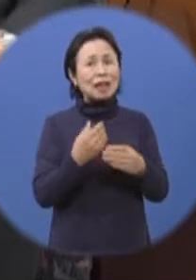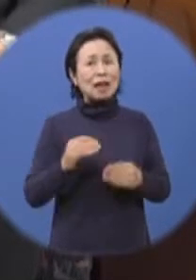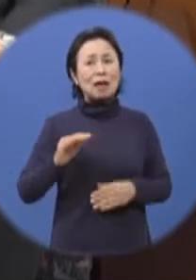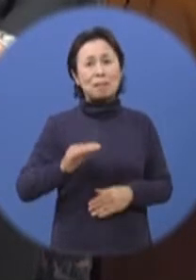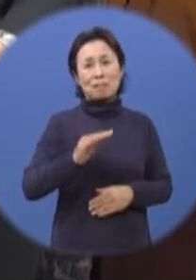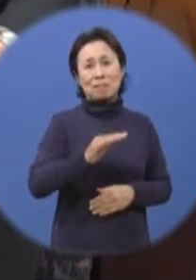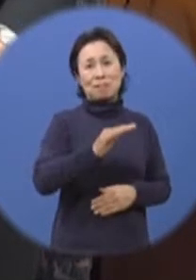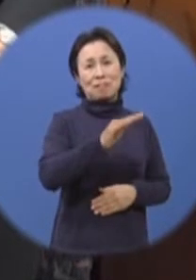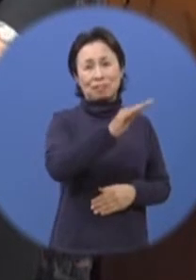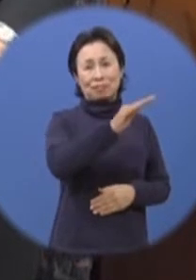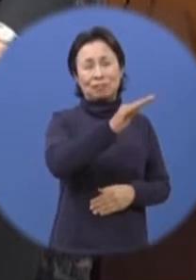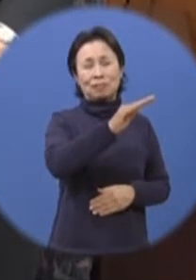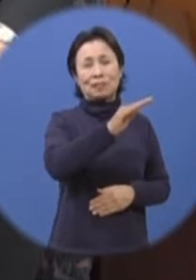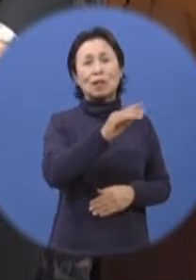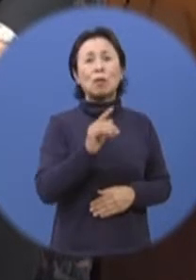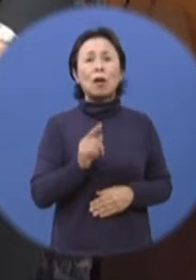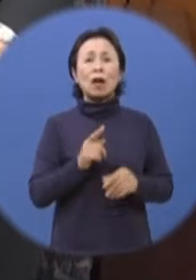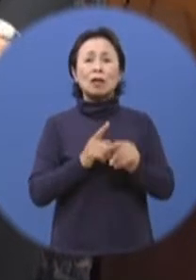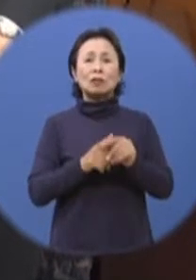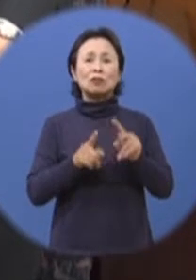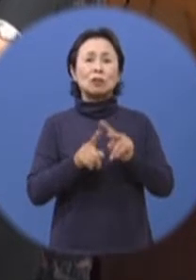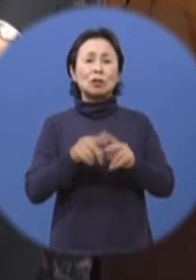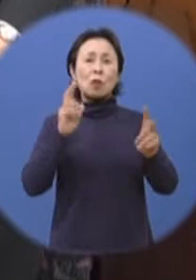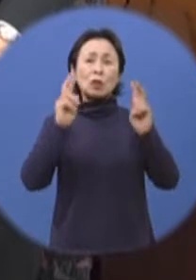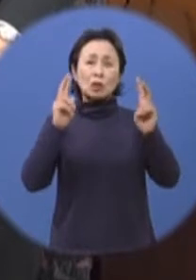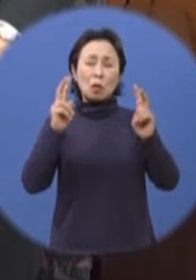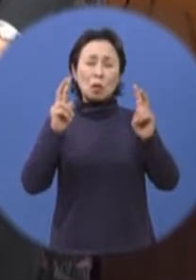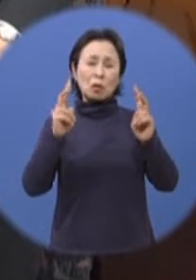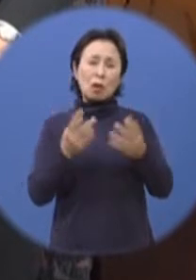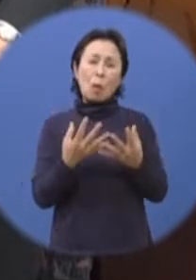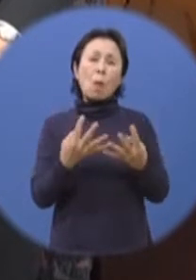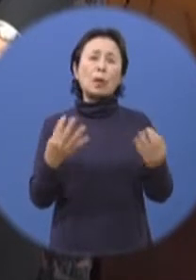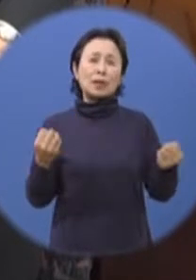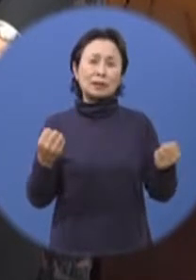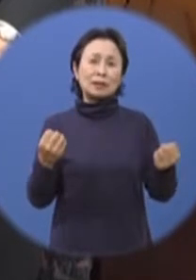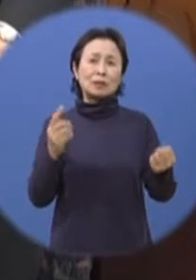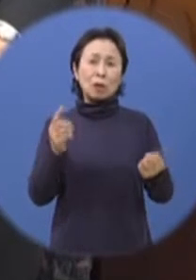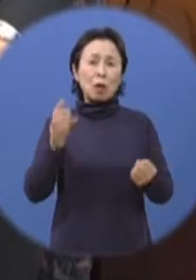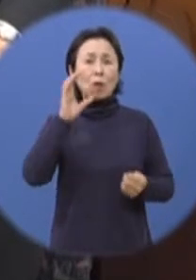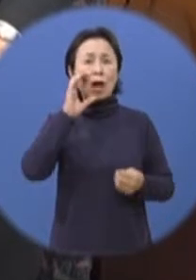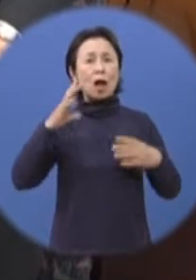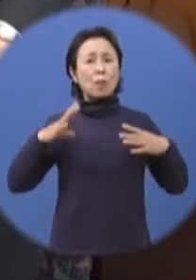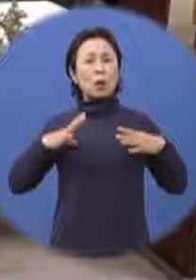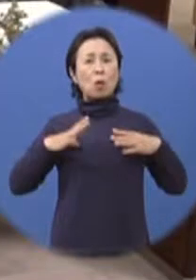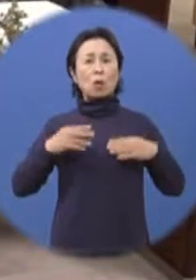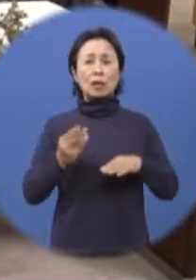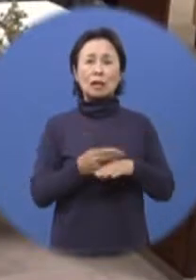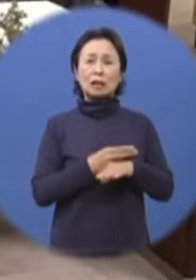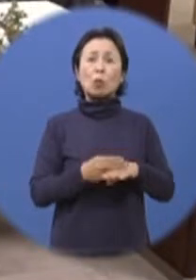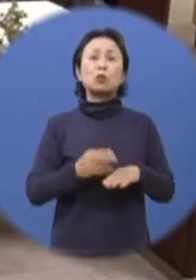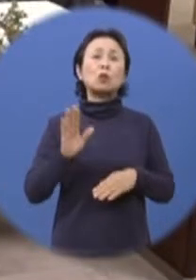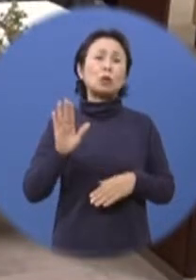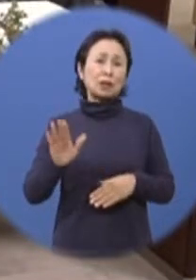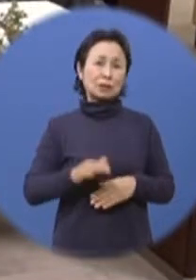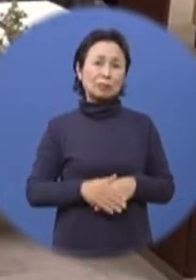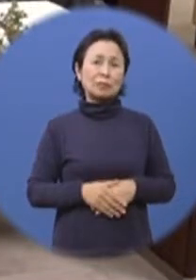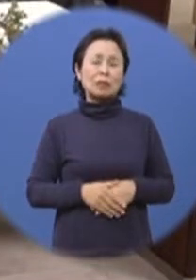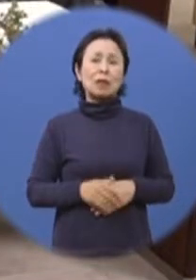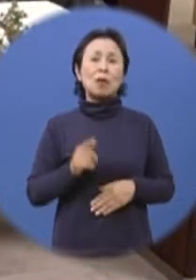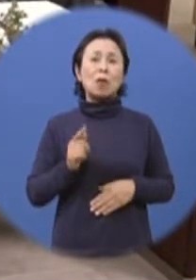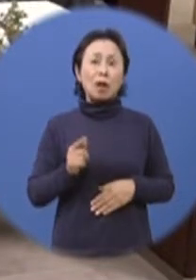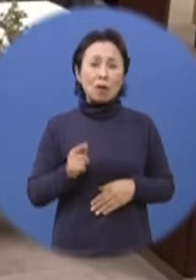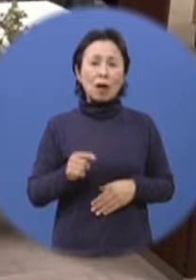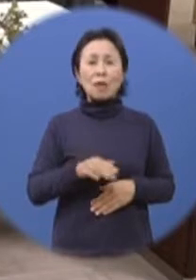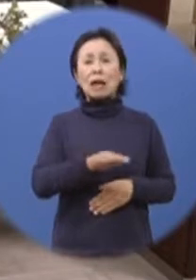発展していくとこれが中小企業の世界に多いというのはね和歌山の誇りでもあり特色なんですよこういう dna を